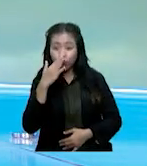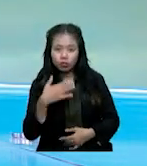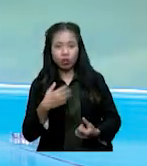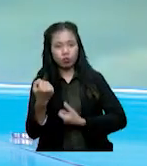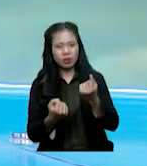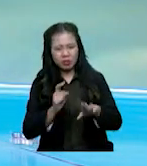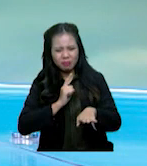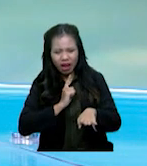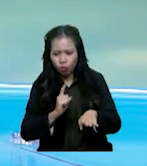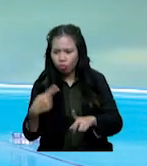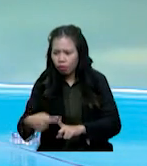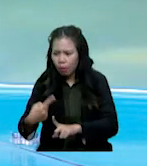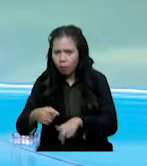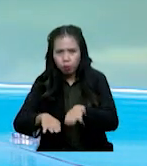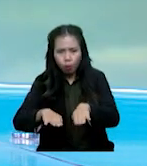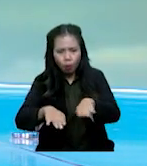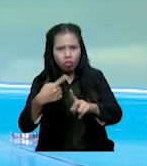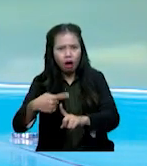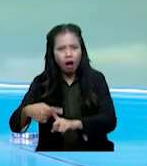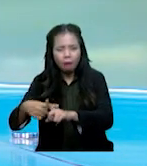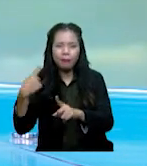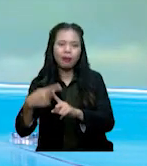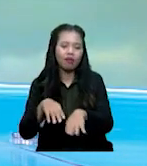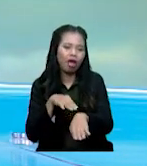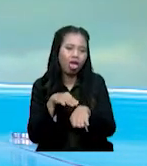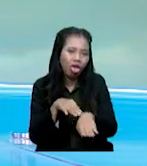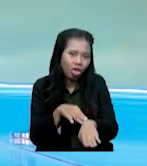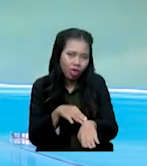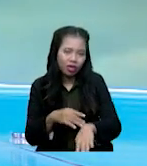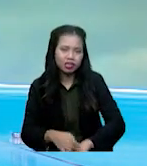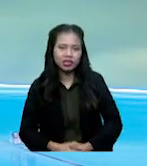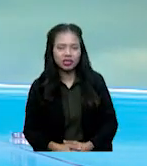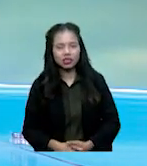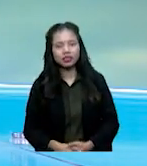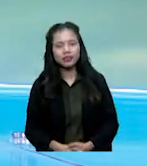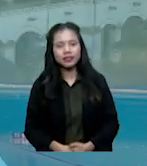kepemilikan kendaraan pribadi yang terus meningkat membuat tingkat kemacetan terus bertambah.